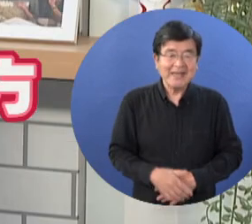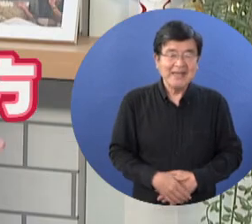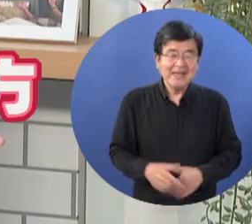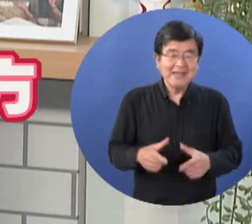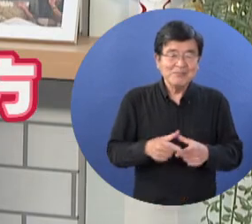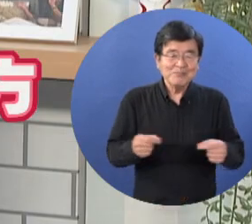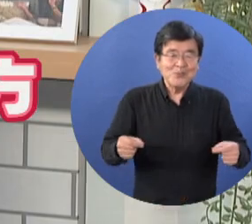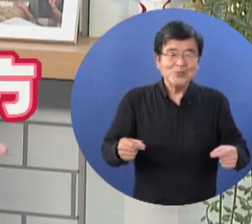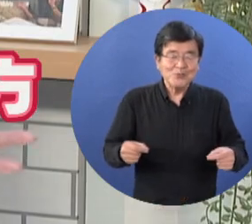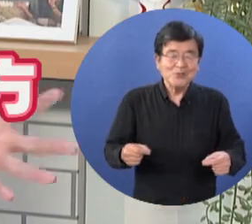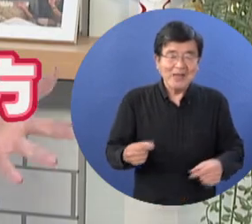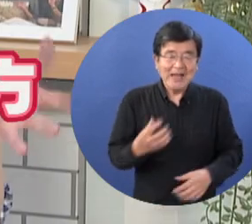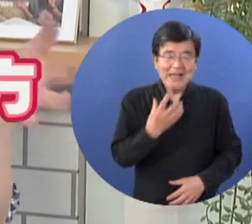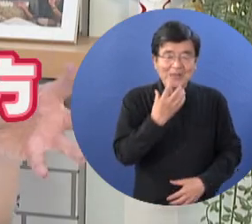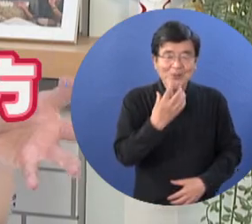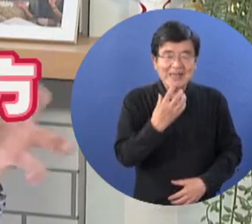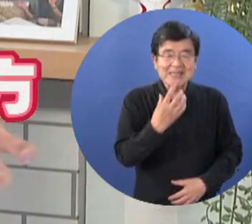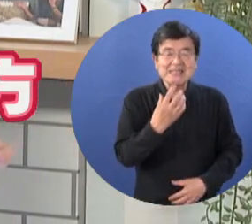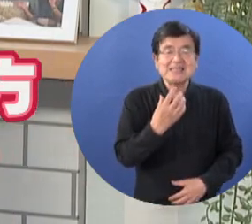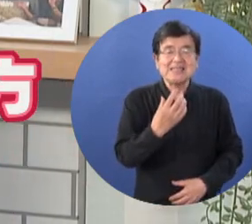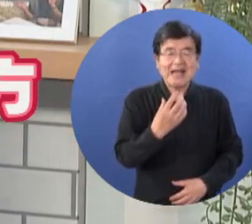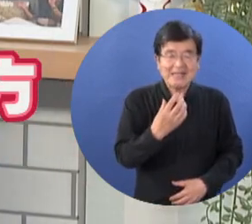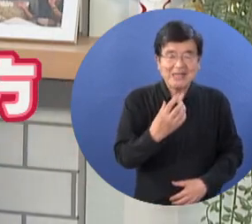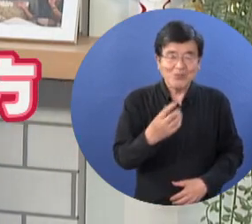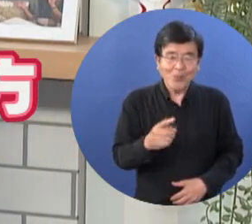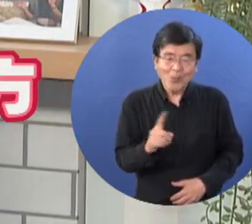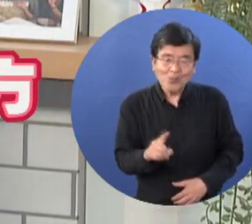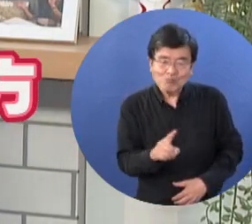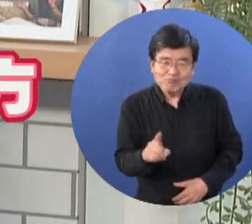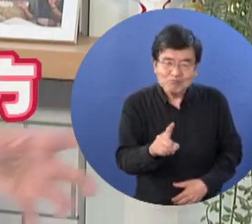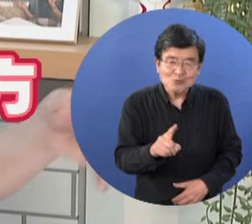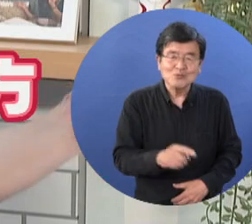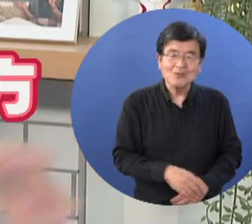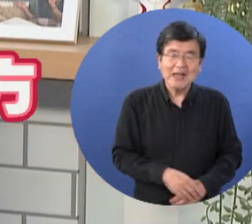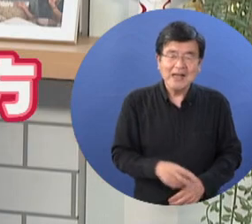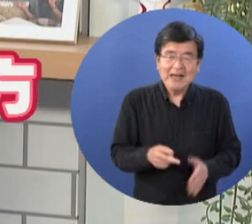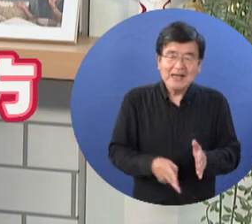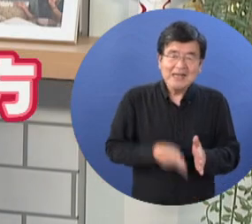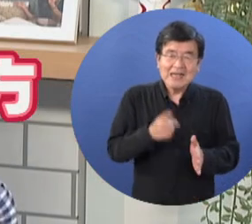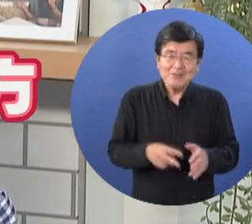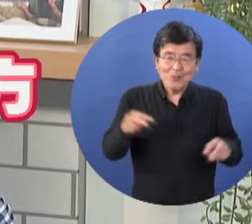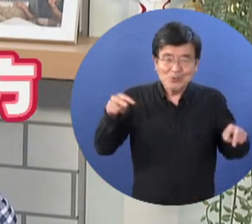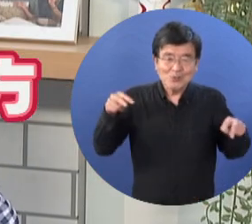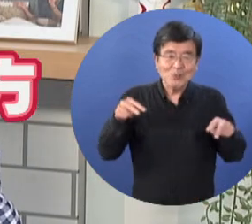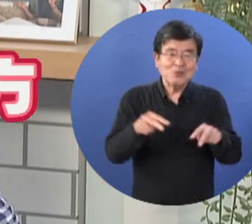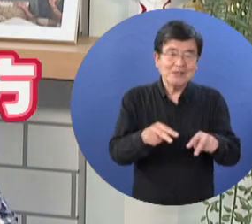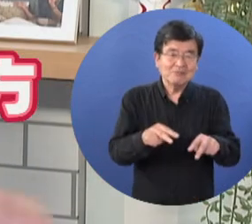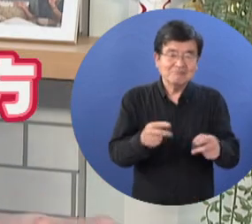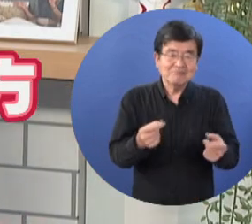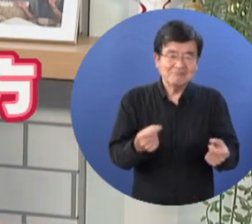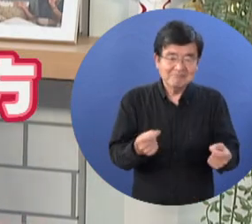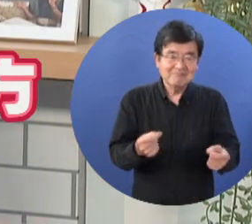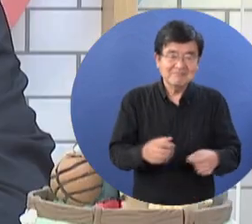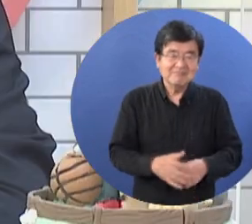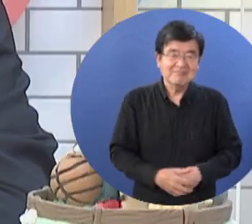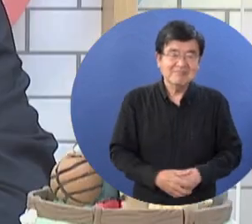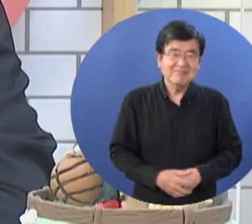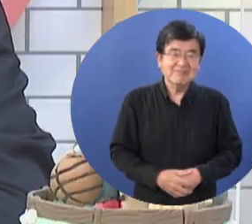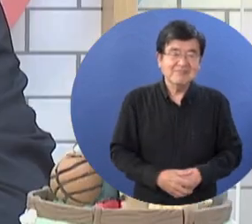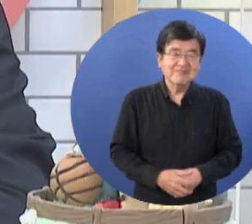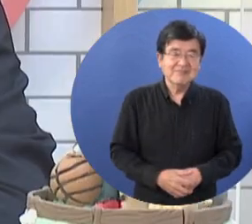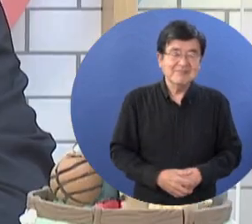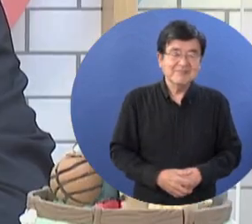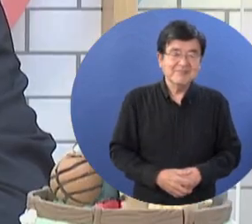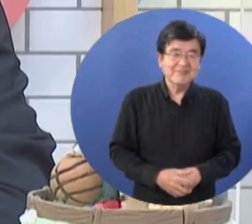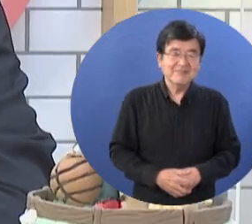日本中がこうあのゼロ系新幹線の行方というか、うん、こう旅を注目していたそうなんですよね。 見守ったんだ、